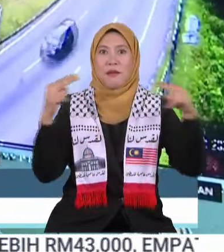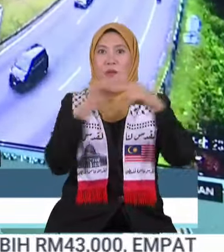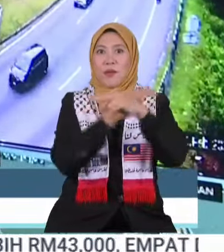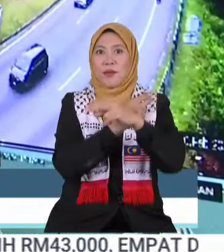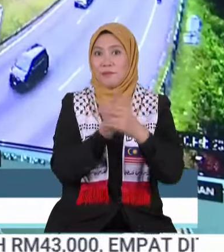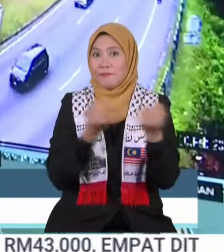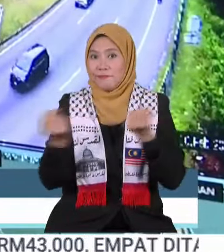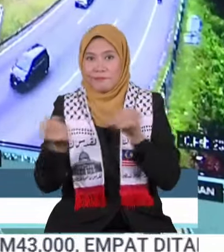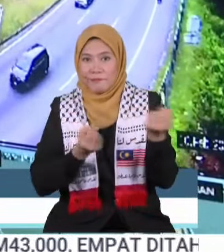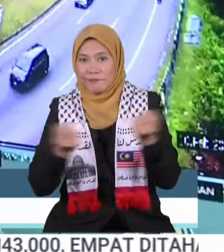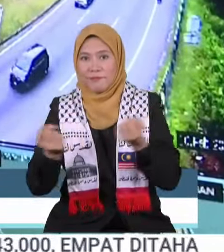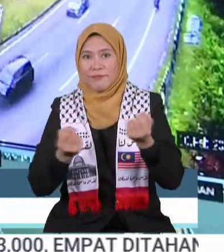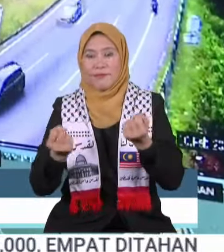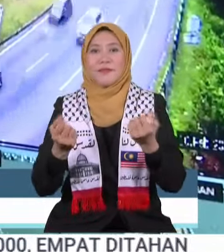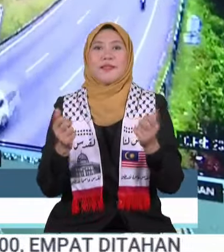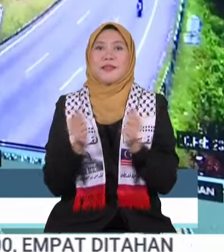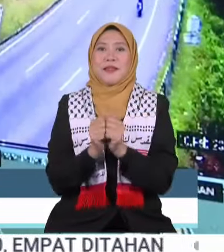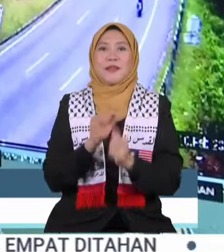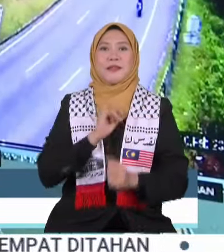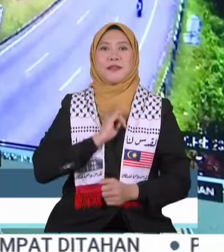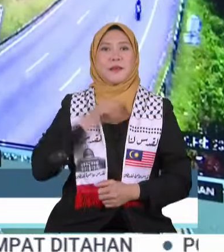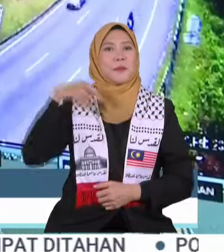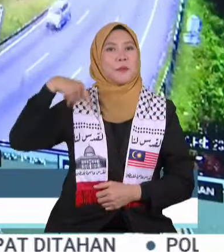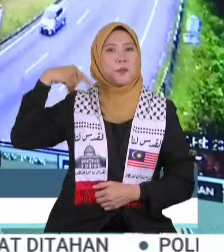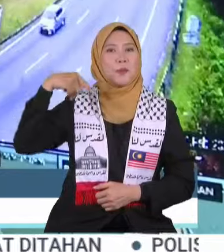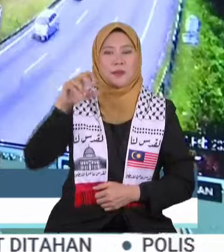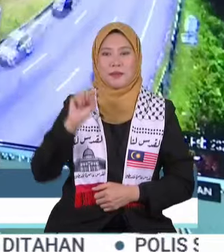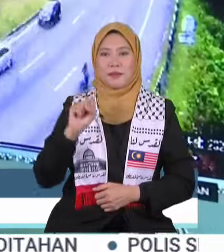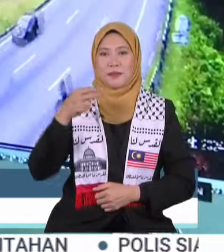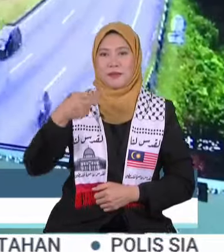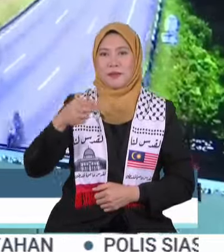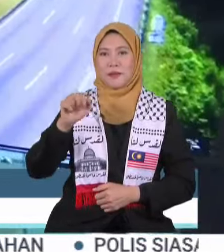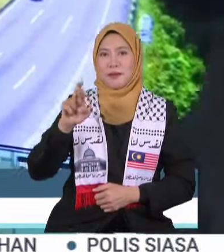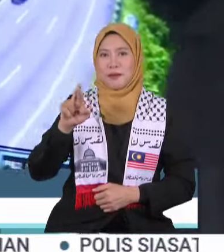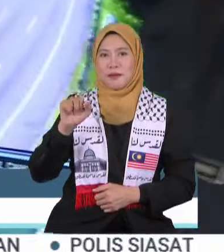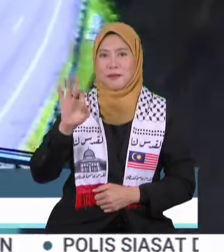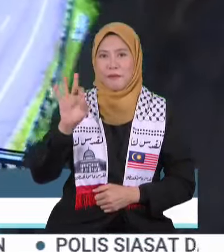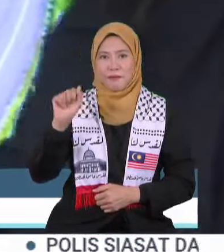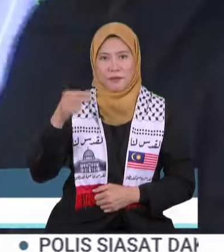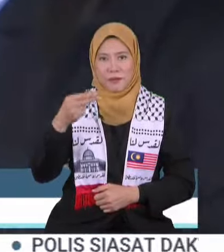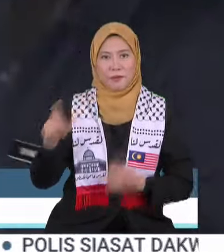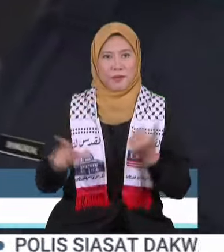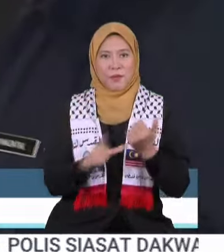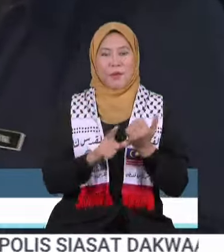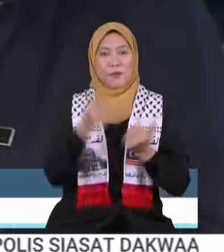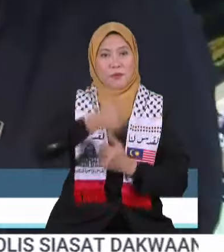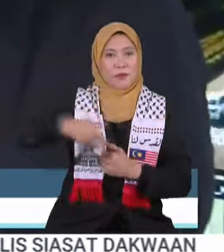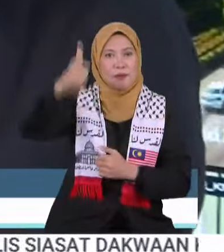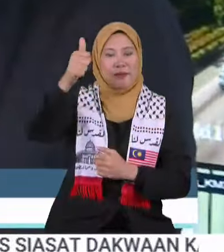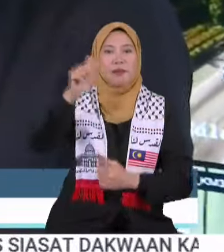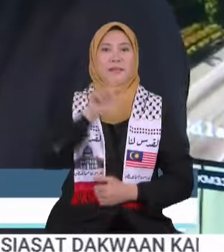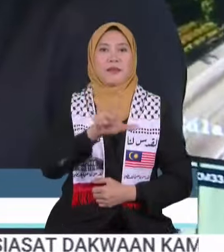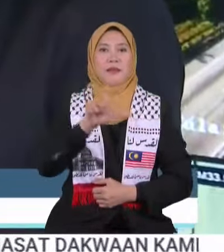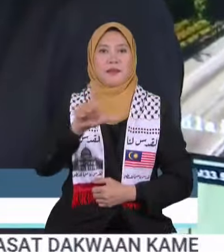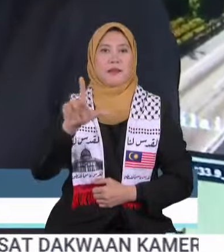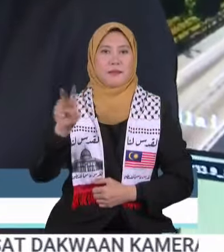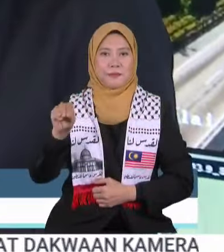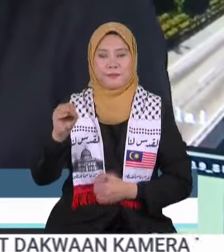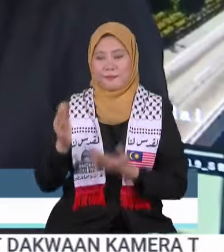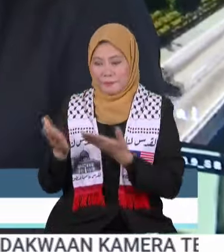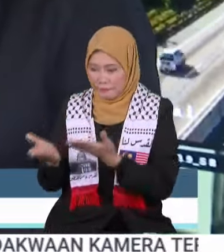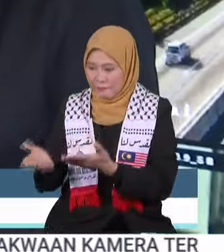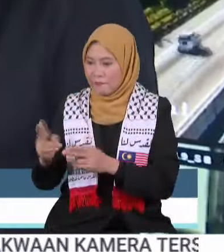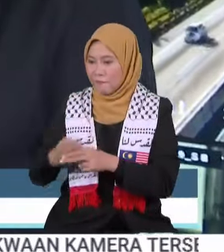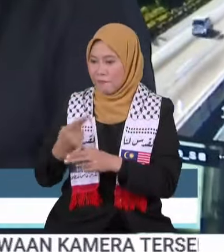di seluruh negara, seketika bersama dengan saya Puan Sharifah Nazatul Maslamah Wan Fadilah, Penolong Pengarah Pemantauan Operasi Lembaga Lebuh Raya Malaysia. Puan,